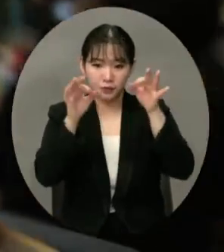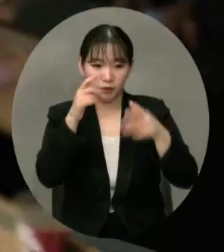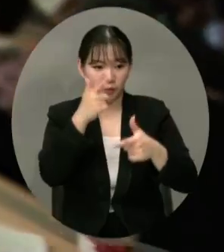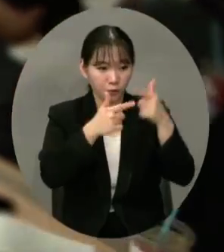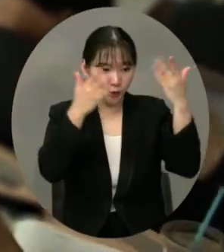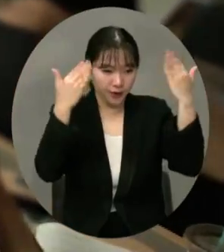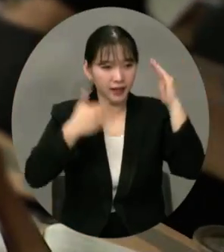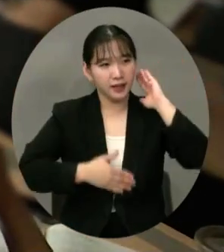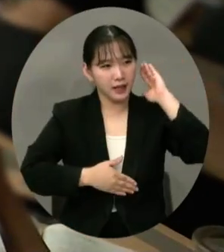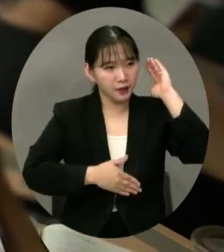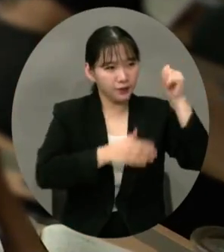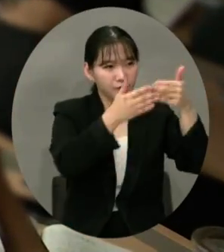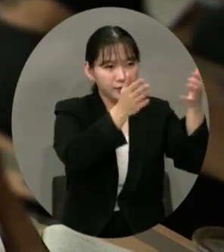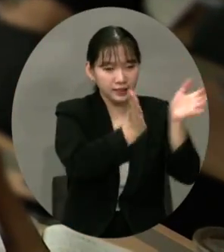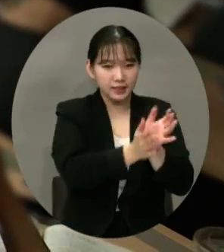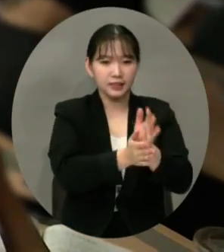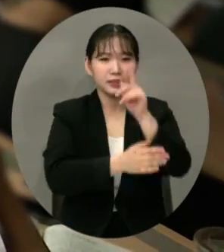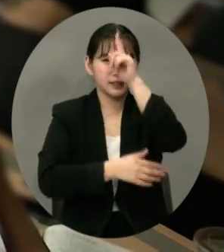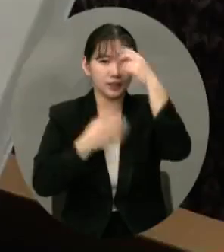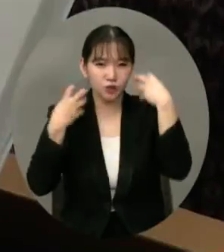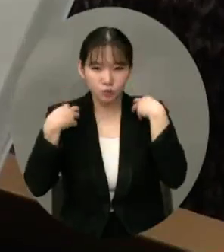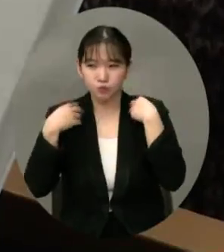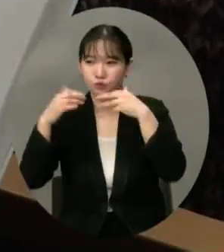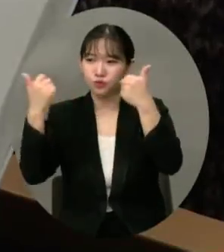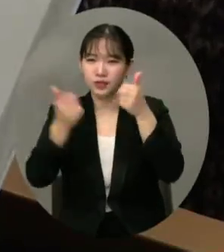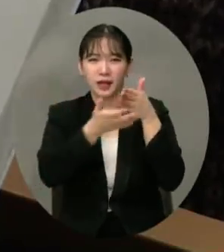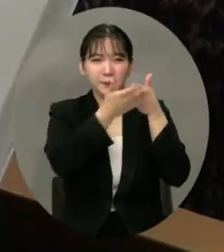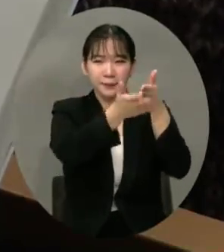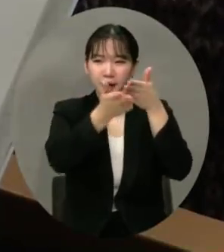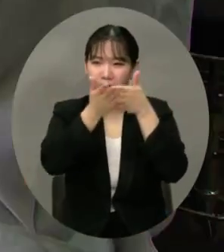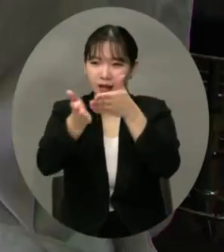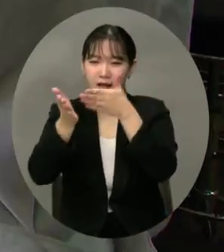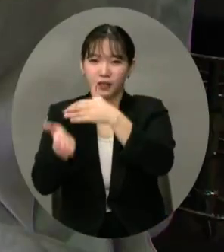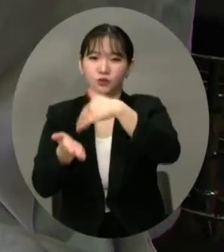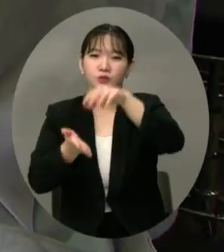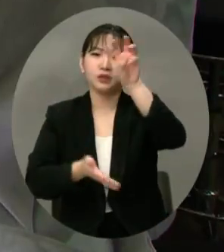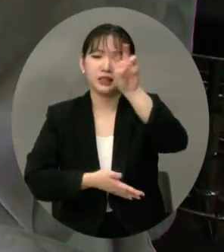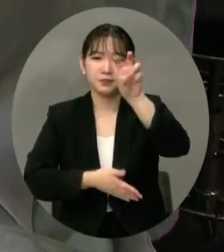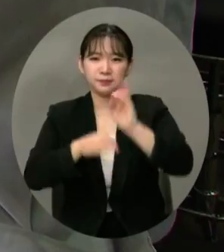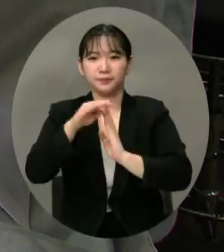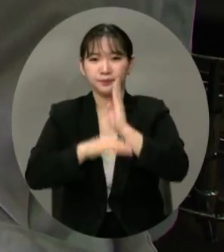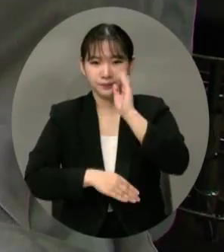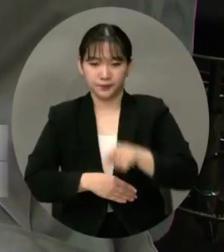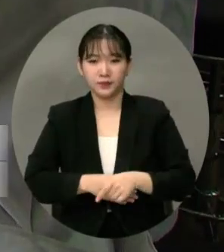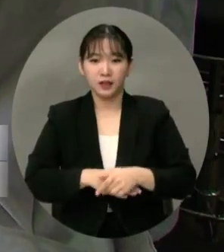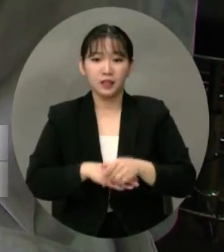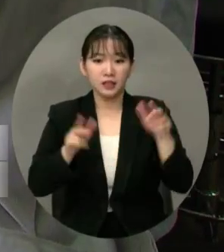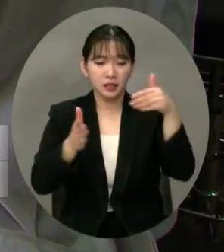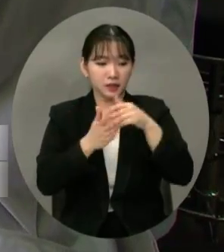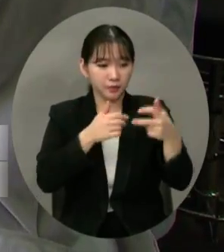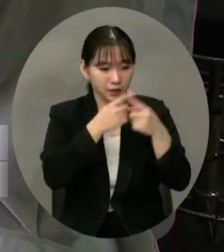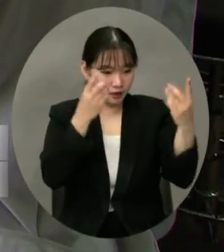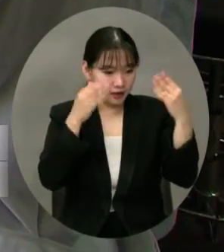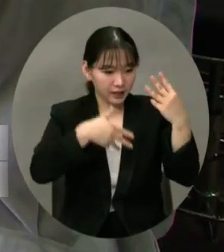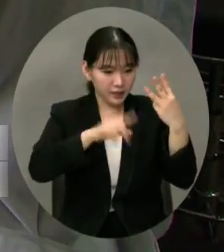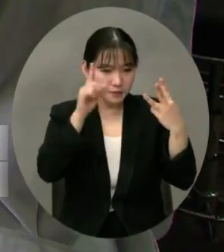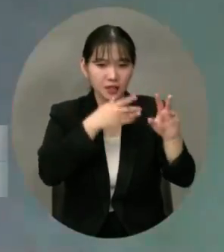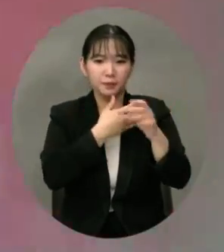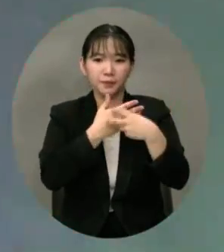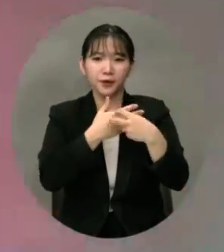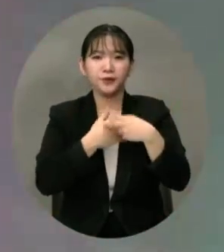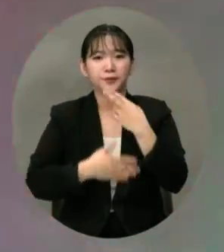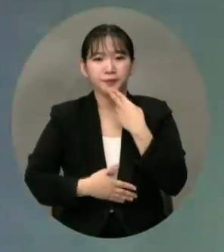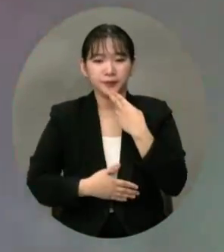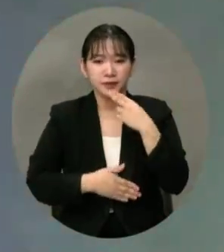목포대가 대통령실을 비롯해 정부, 국회 등에 건의한 것만 20여 차례. 그동안 의대는 물론 3차 진료기관조차